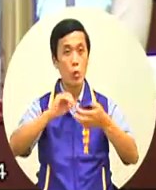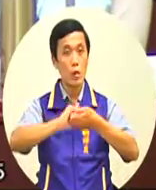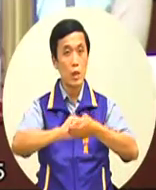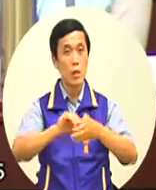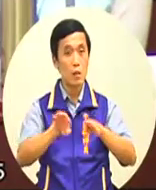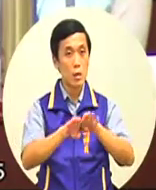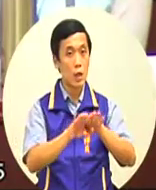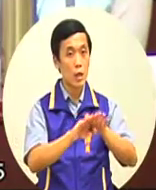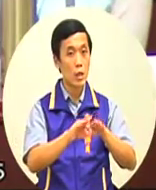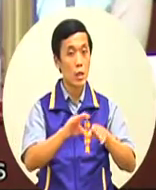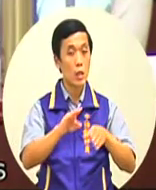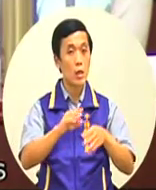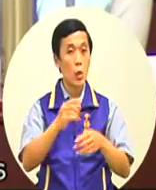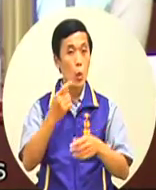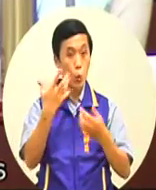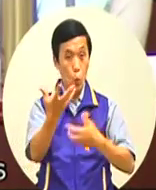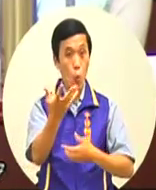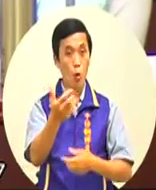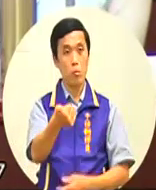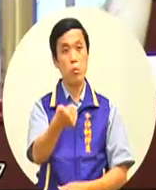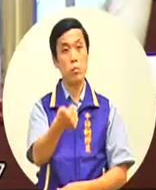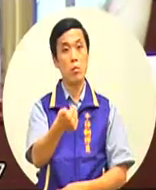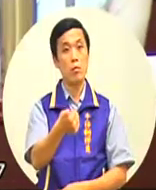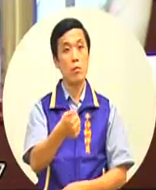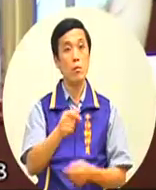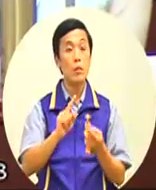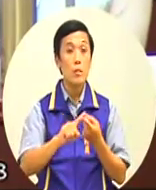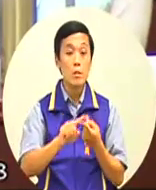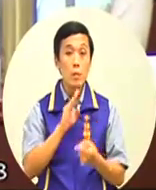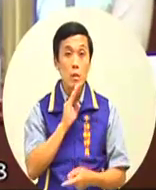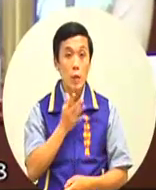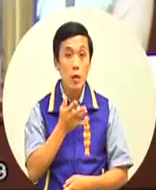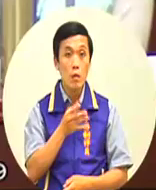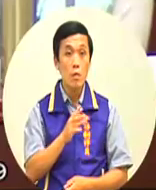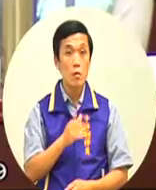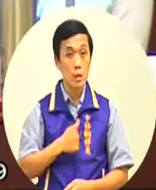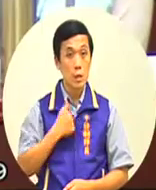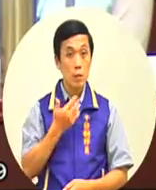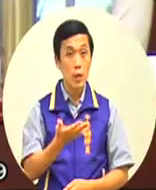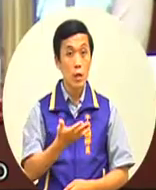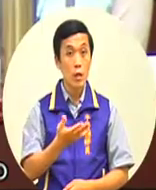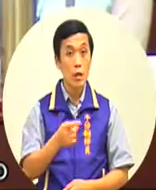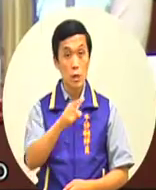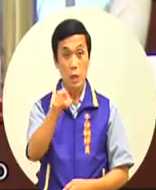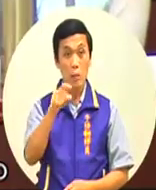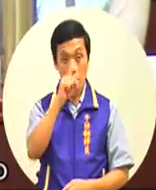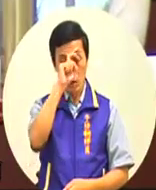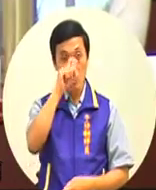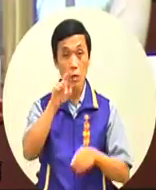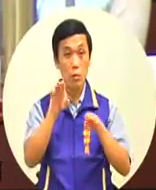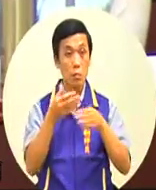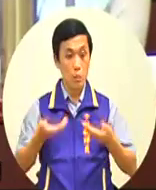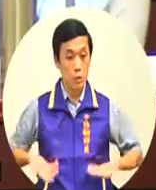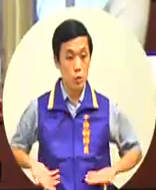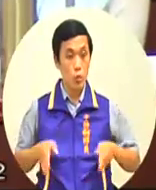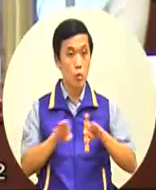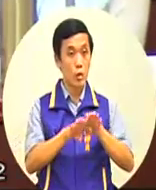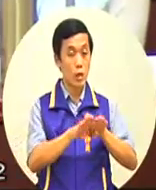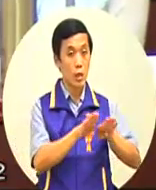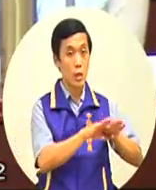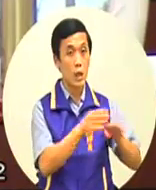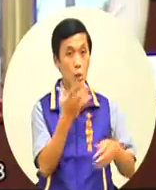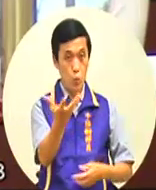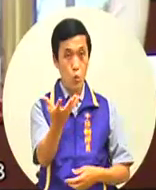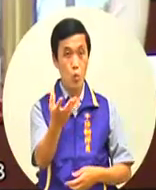好。 是这样吗？ 对。 真的吗？ 对，他们希望可以休假可以多。那所